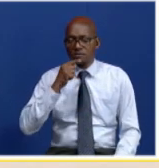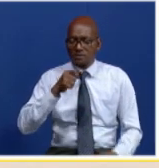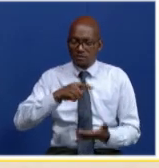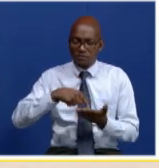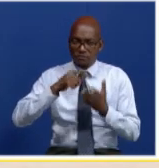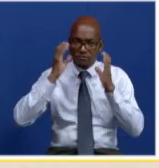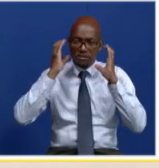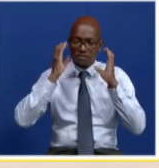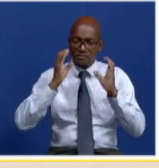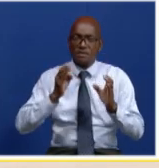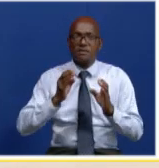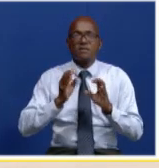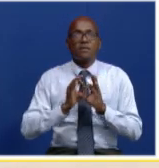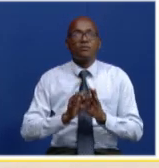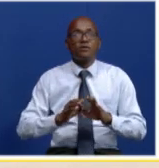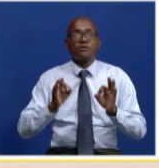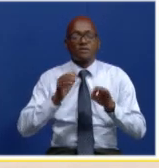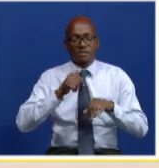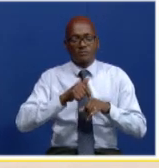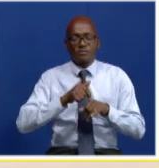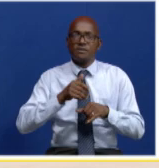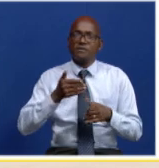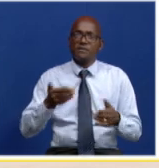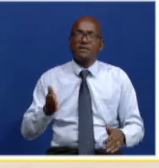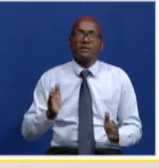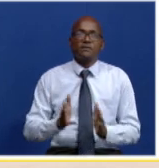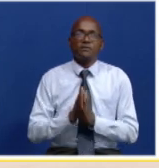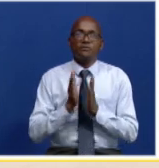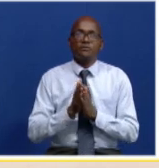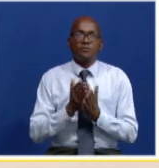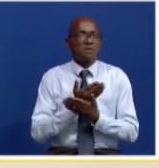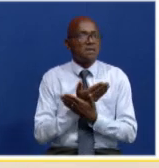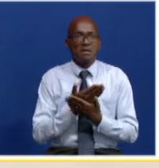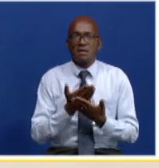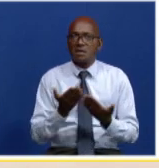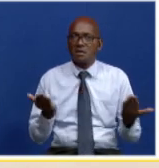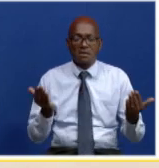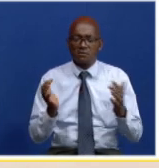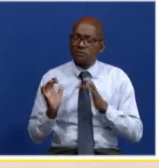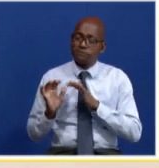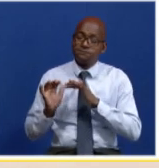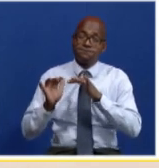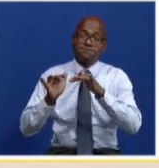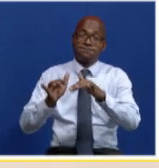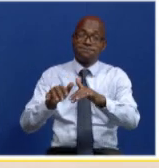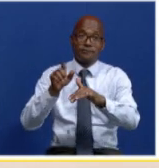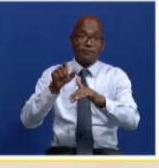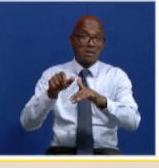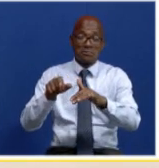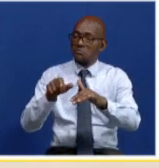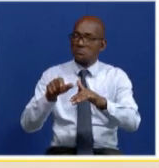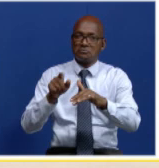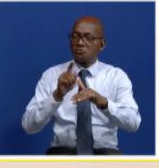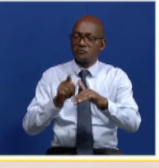ime kubes naus katika k siku hakun msaman na miak mine kut na